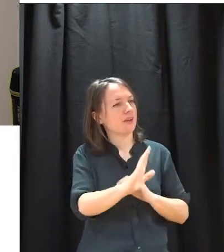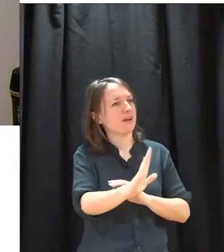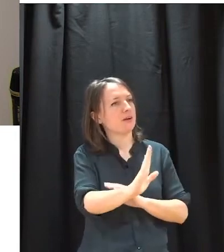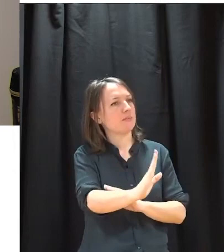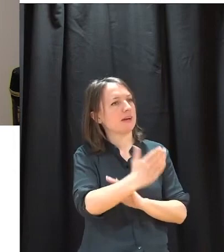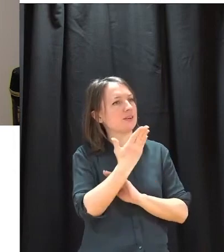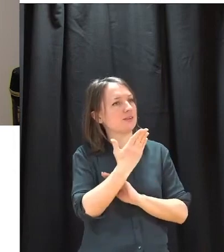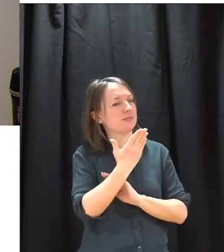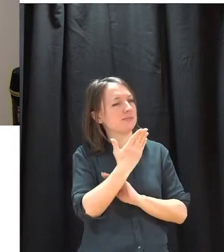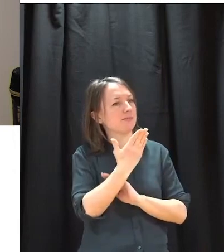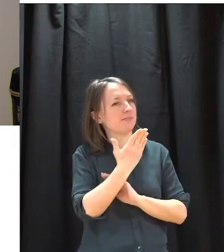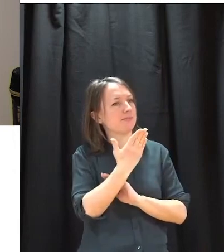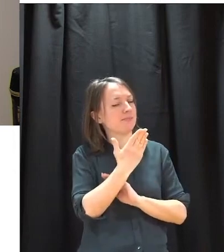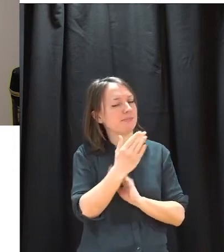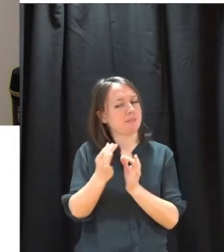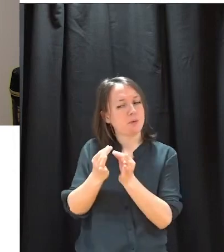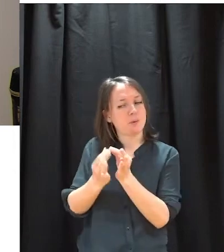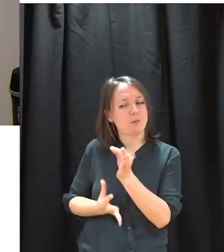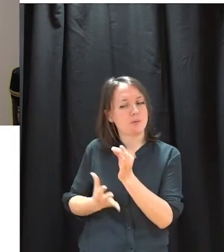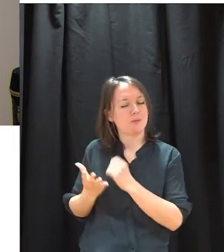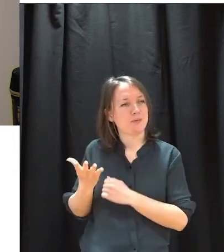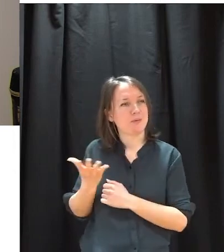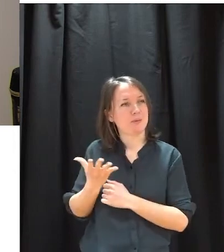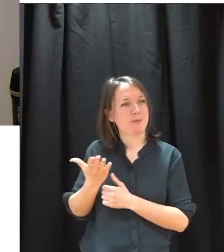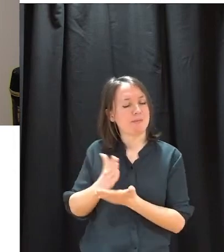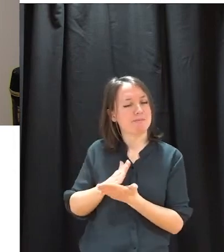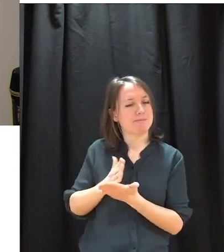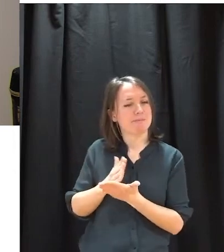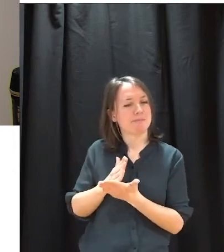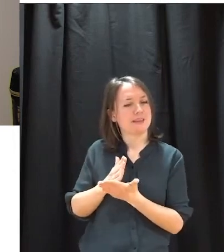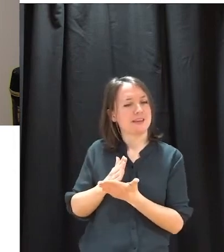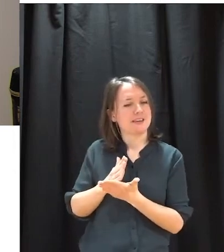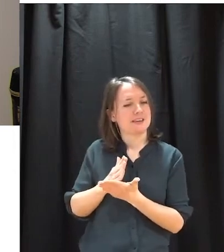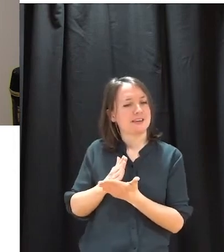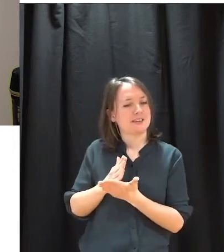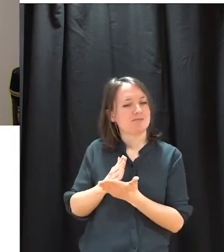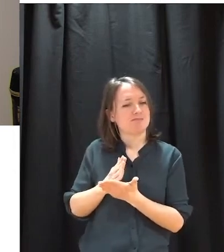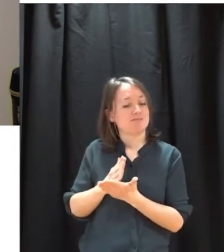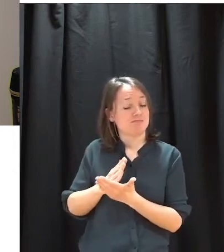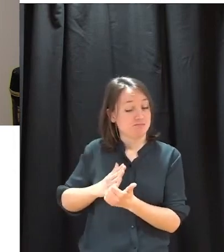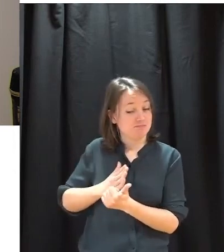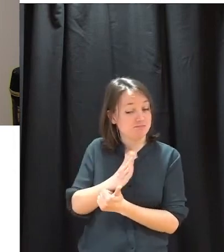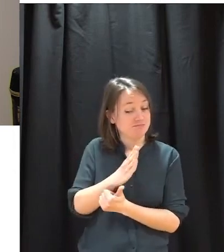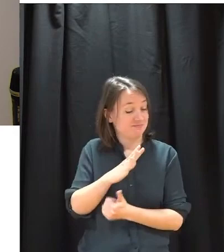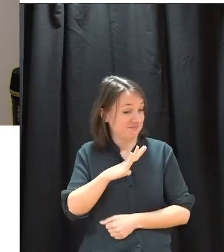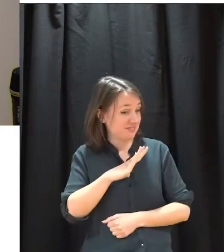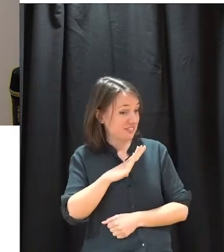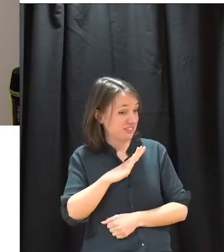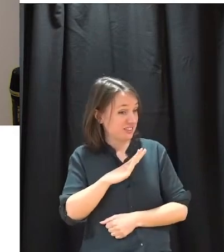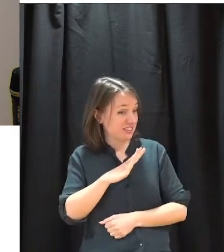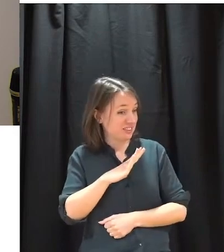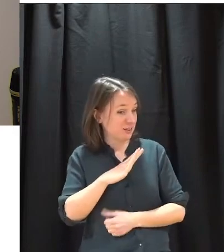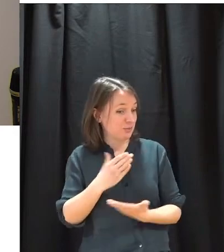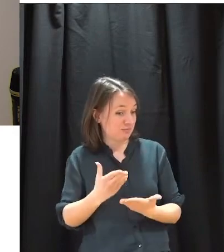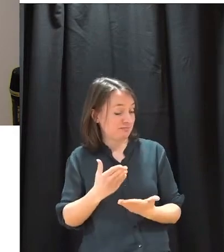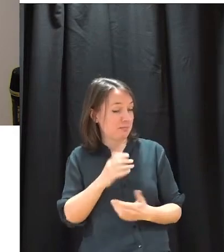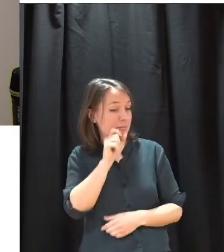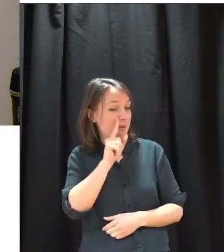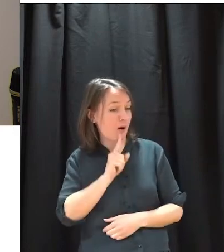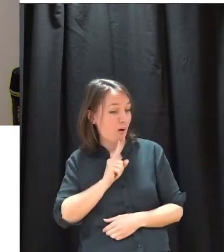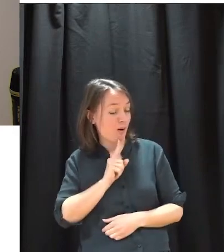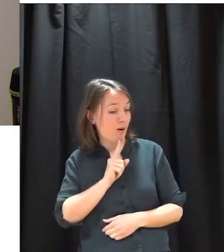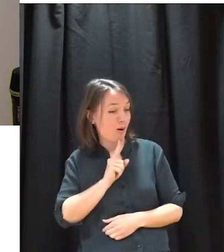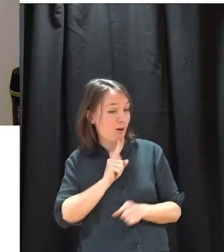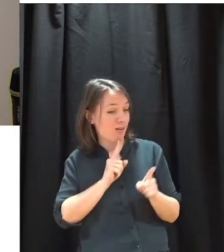votre exposé sur... Est-ce qu'il y a des stratégies à conseiller aux parents